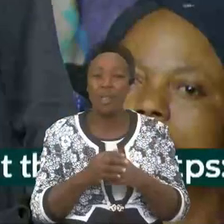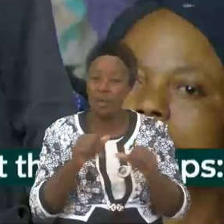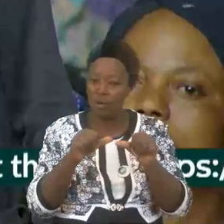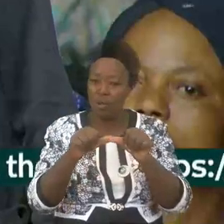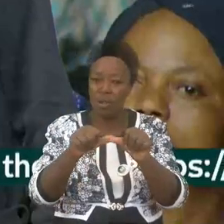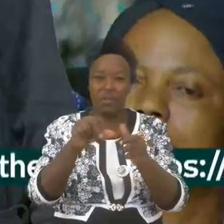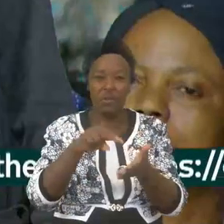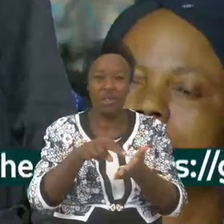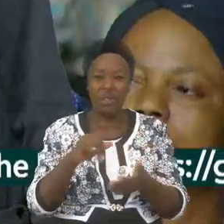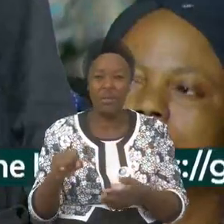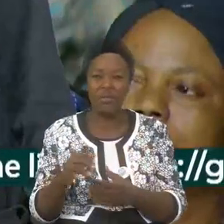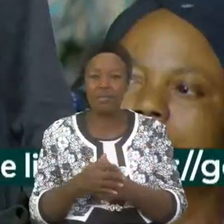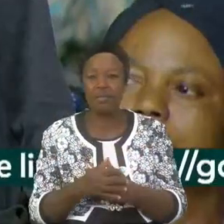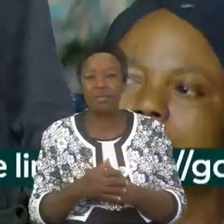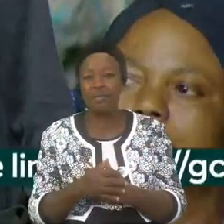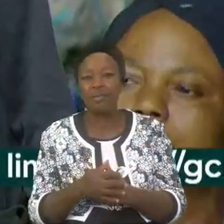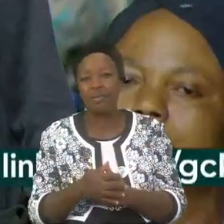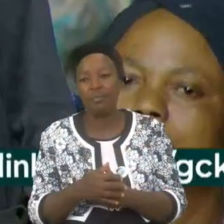Toujours debout.